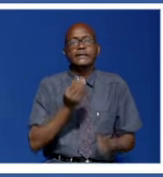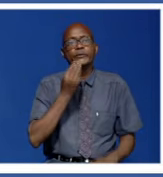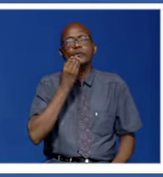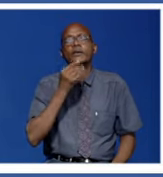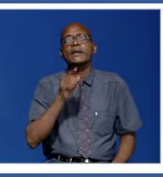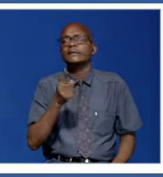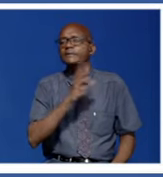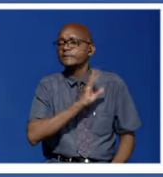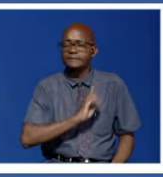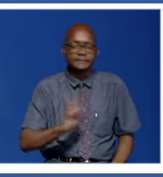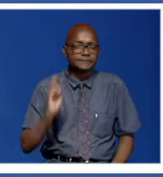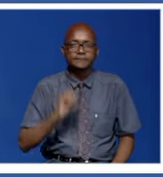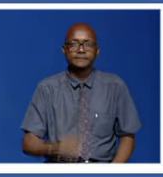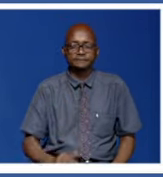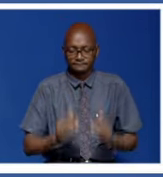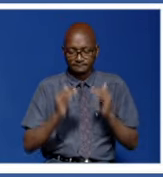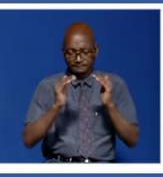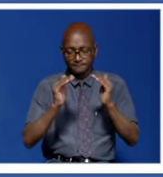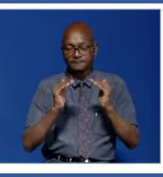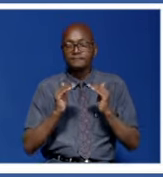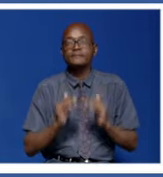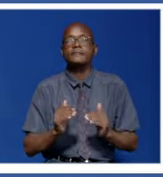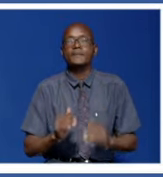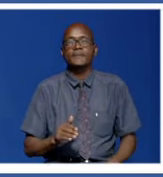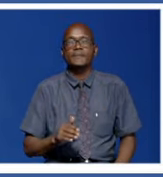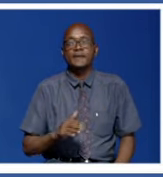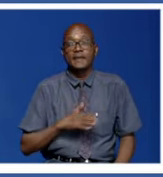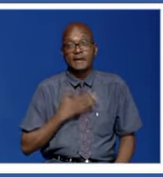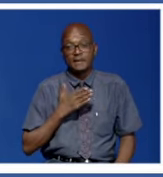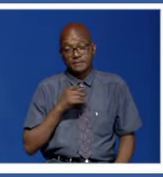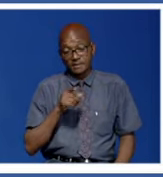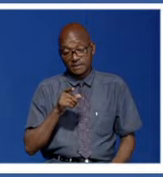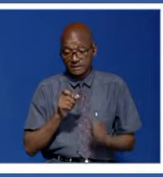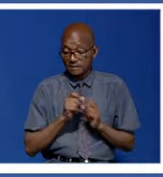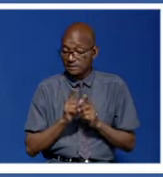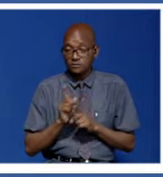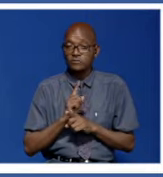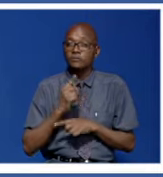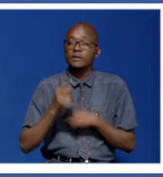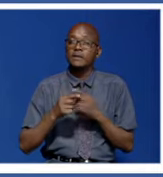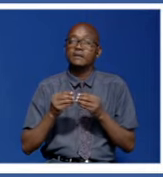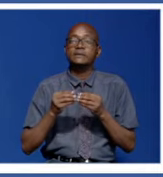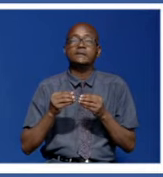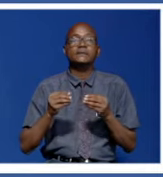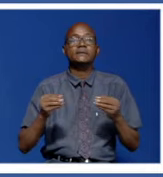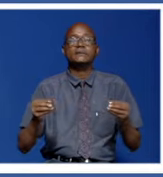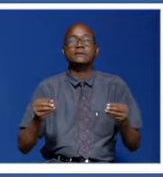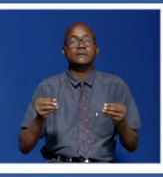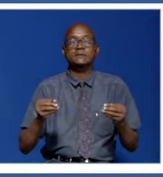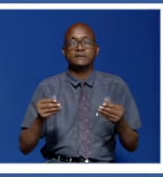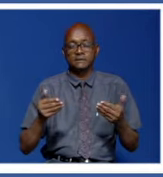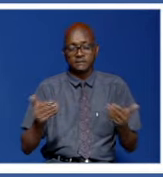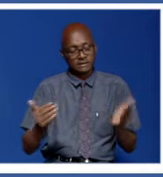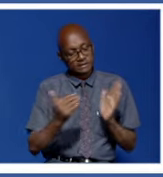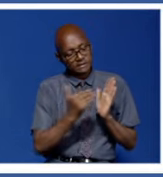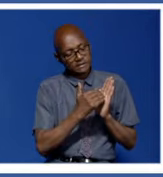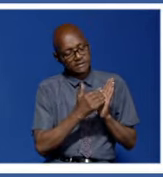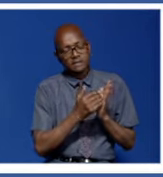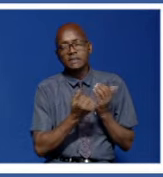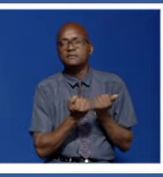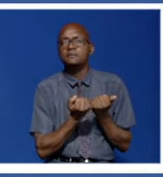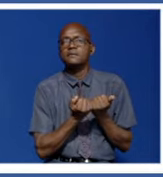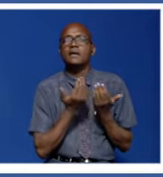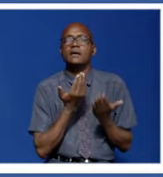kukila. Efra Laser anasema hivi: itapendeza ila tusiendelee kuchelewa, maana yake ni kwamba hiyo sheria itungwe